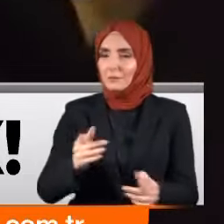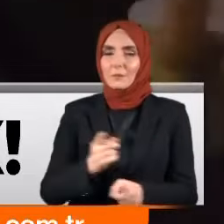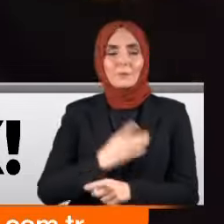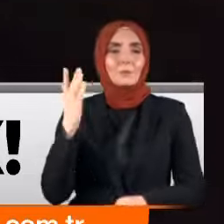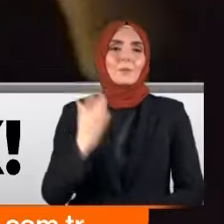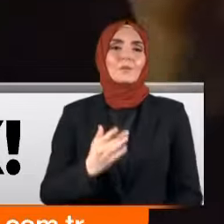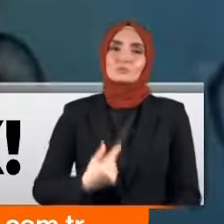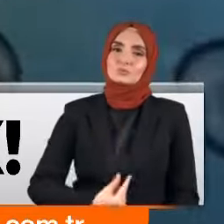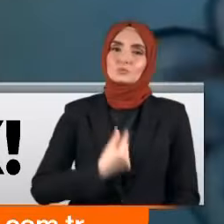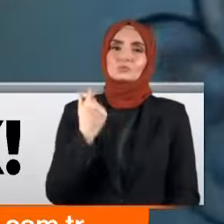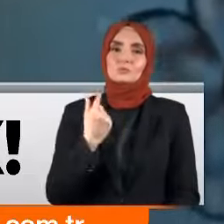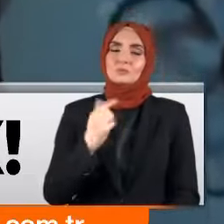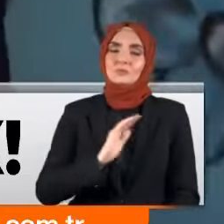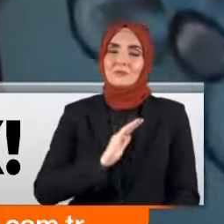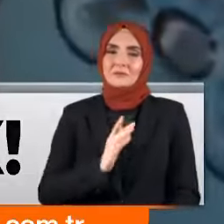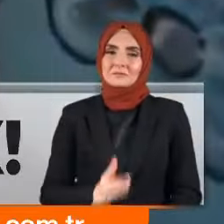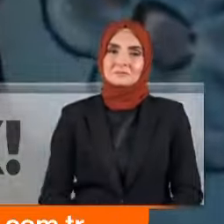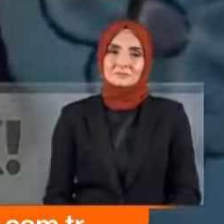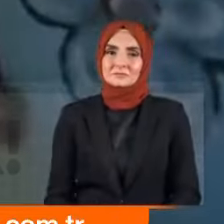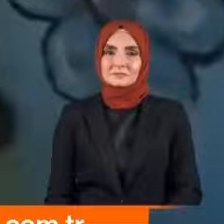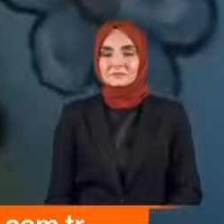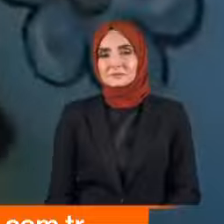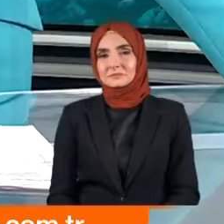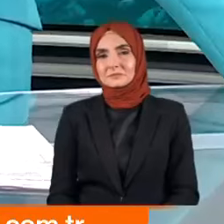yeşerecek bir çatlak buluyor.